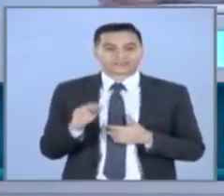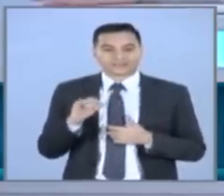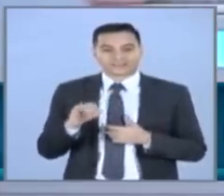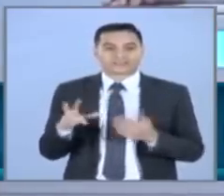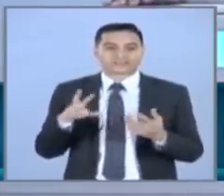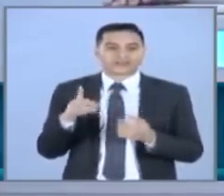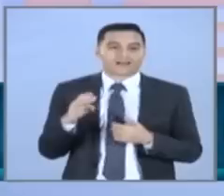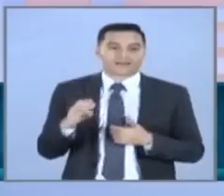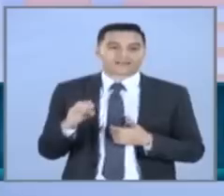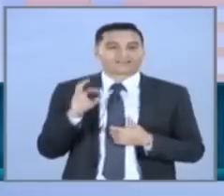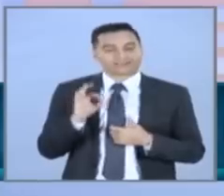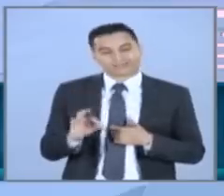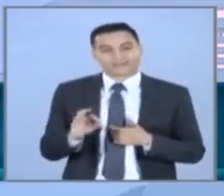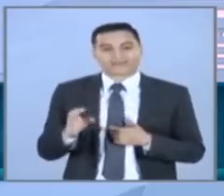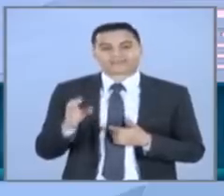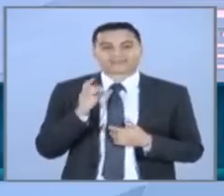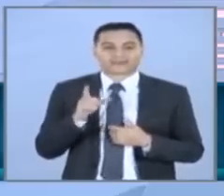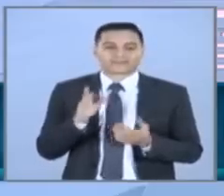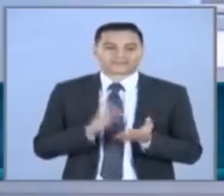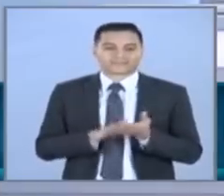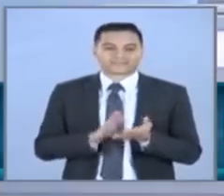طبعا إجابة صحيحة.